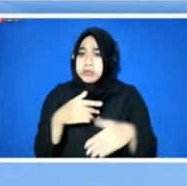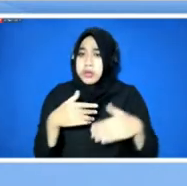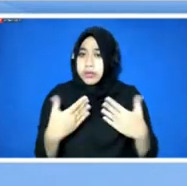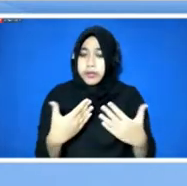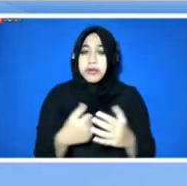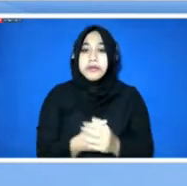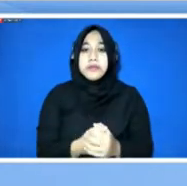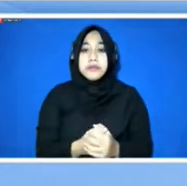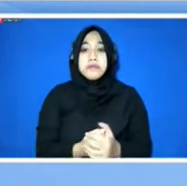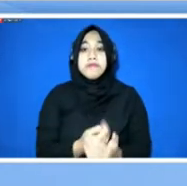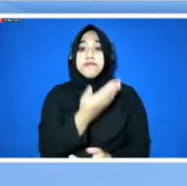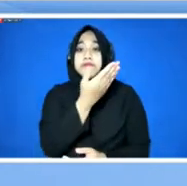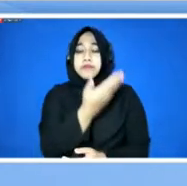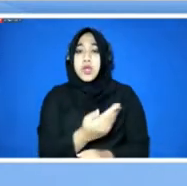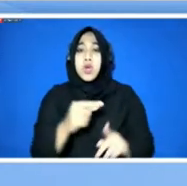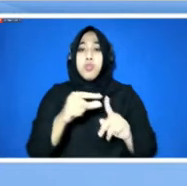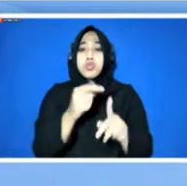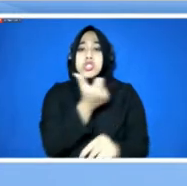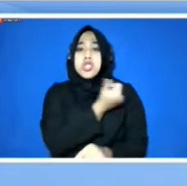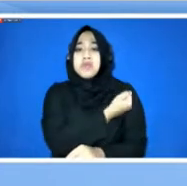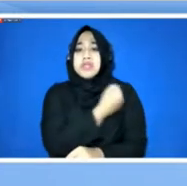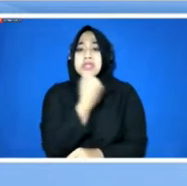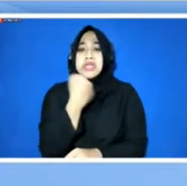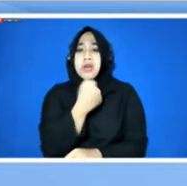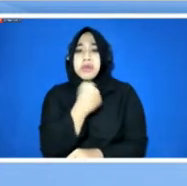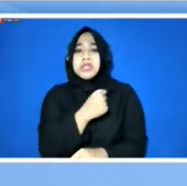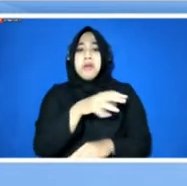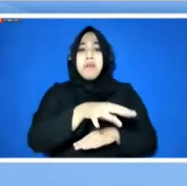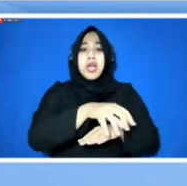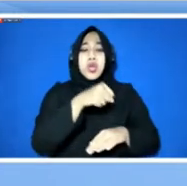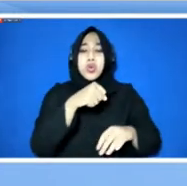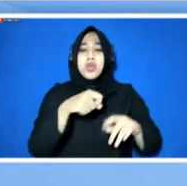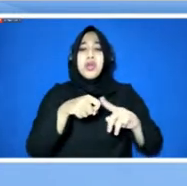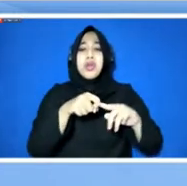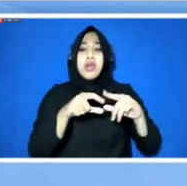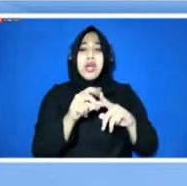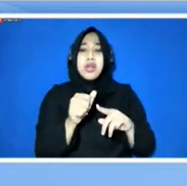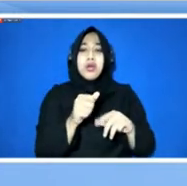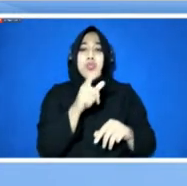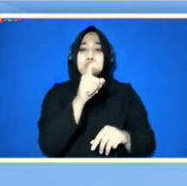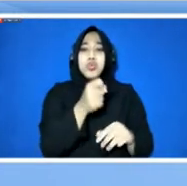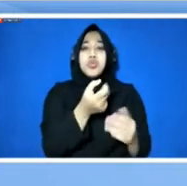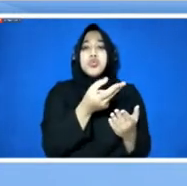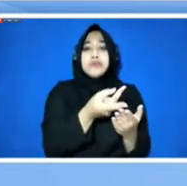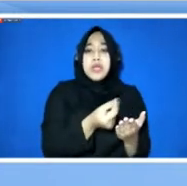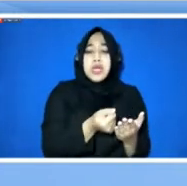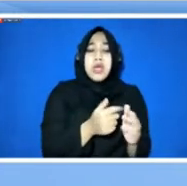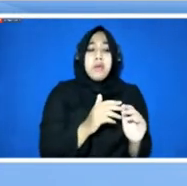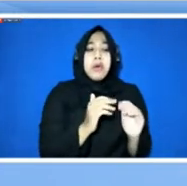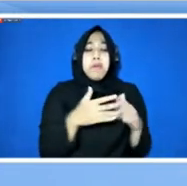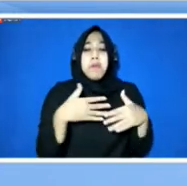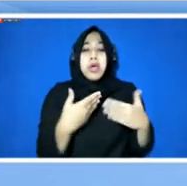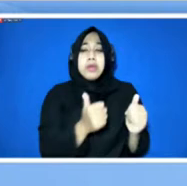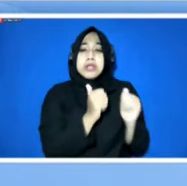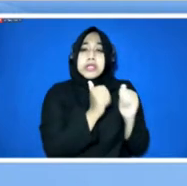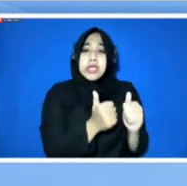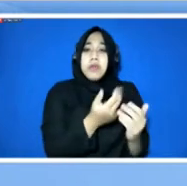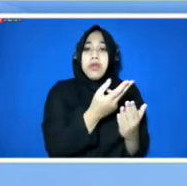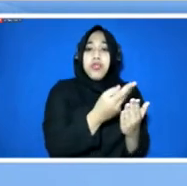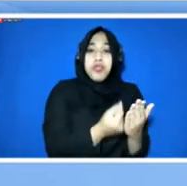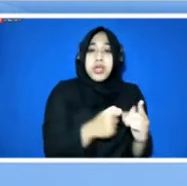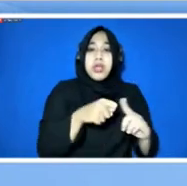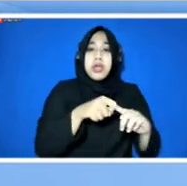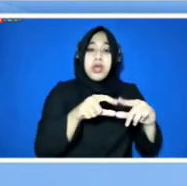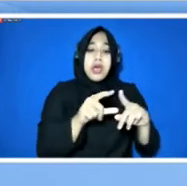karena di situ Puskesmas sendiri tidak bisa merekrut kader, karena kader pun butuh insentif. Bagaimana kemudian menyiapkan insentif-insentif untuk kader-kader ini